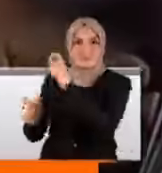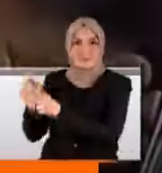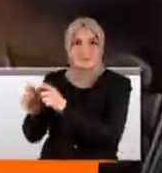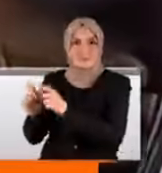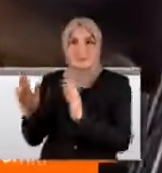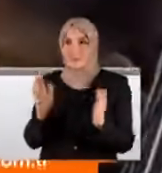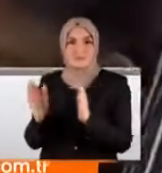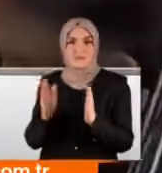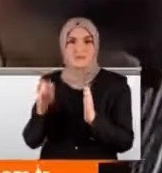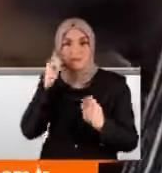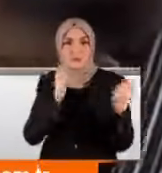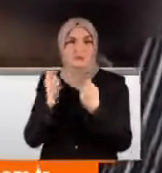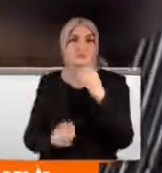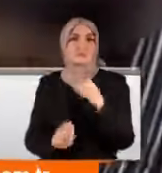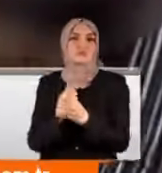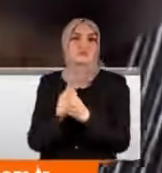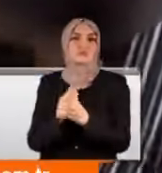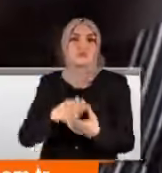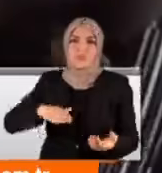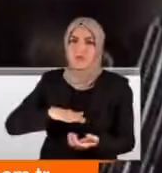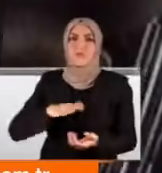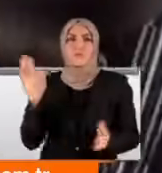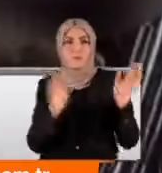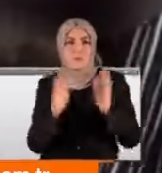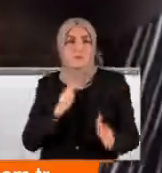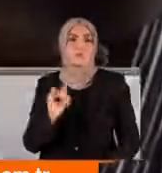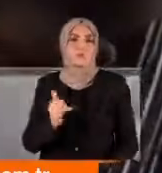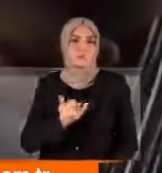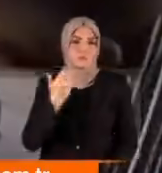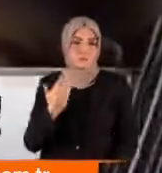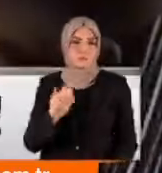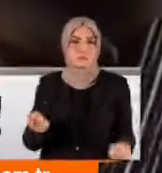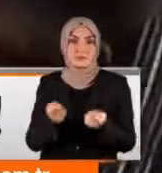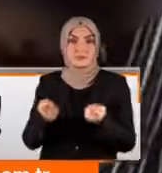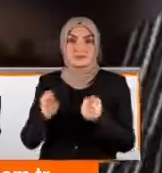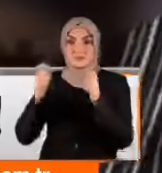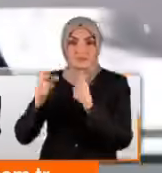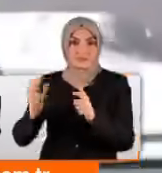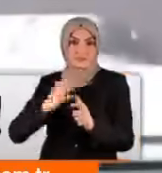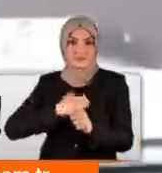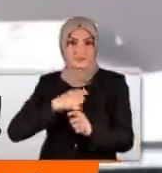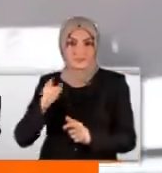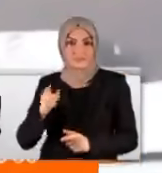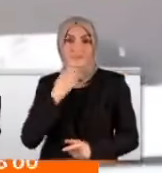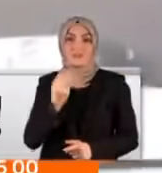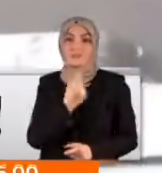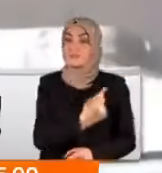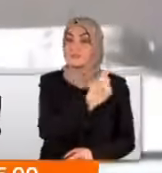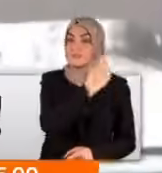tartışma çıktı tekmeler tokatlar havada uçuştu işyeri sahibi gençlerden birini sırtından bıçakladı